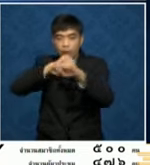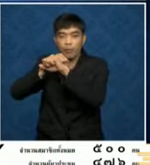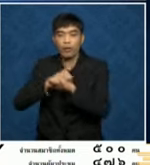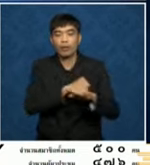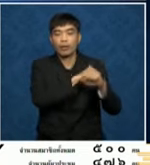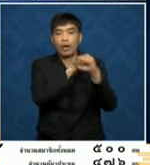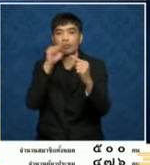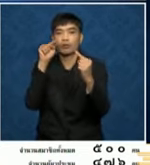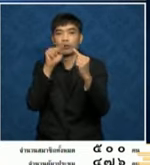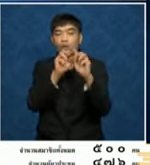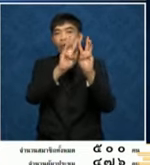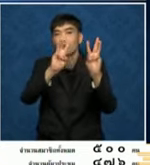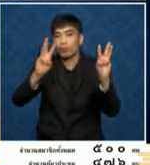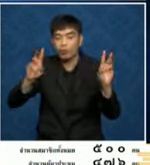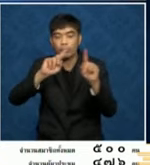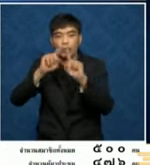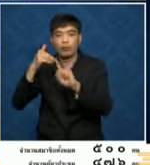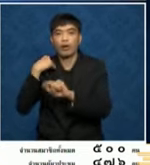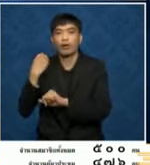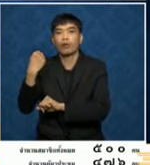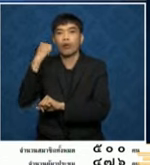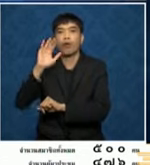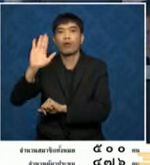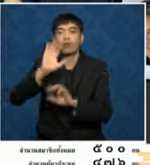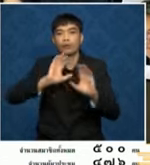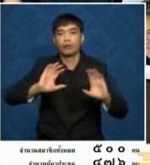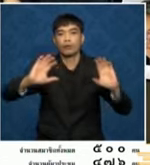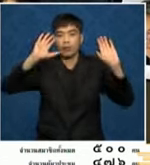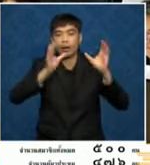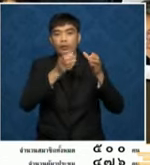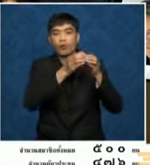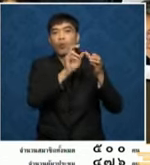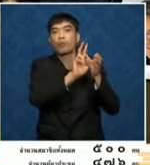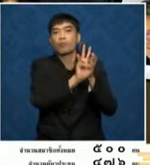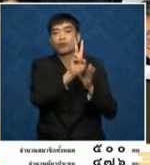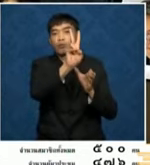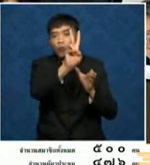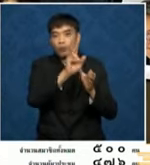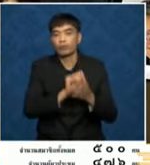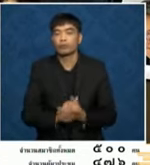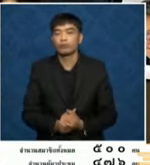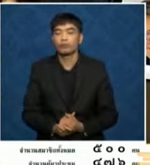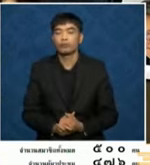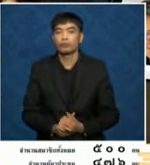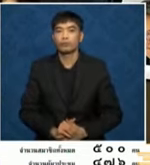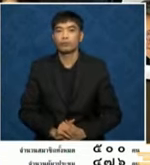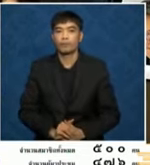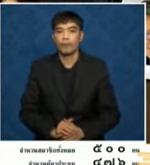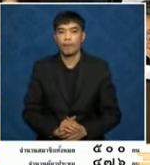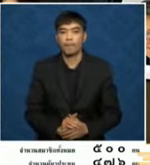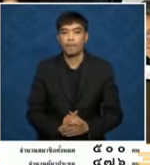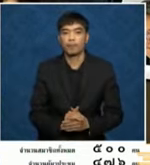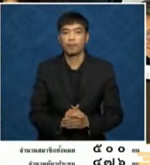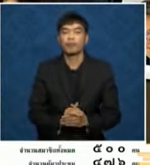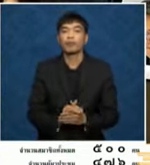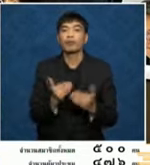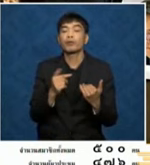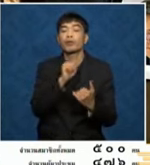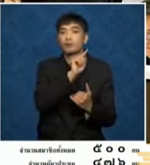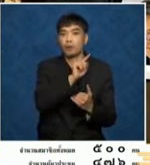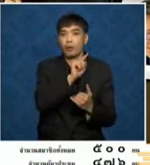เบอร์กลุ่มหน่วยงานด้านความมั่นคงของรัฐระยะที่2นะครับซึ่งเขาวางระบบ1ระบ